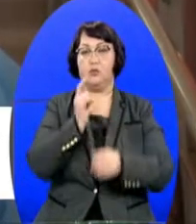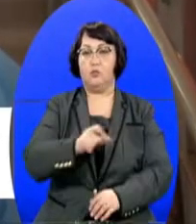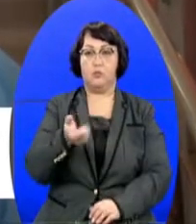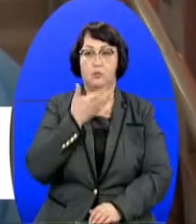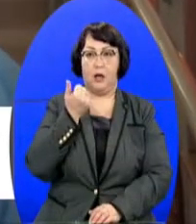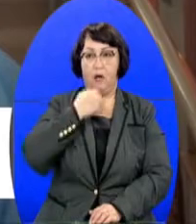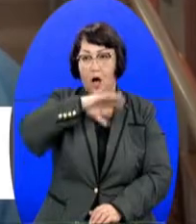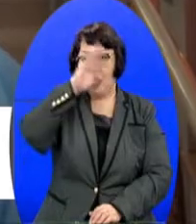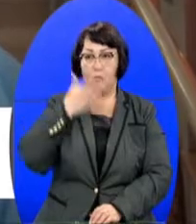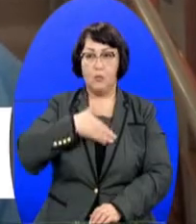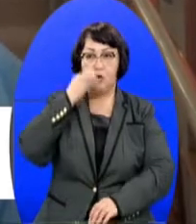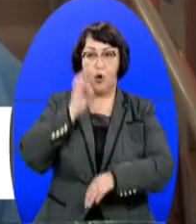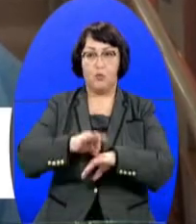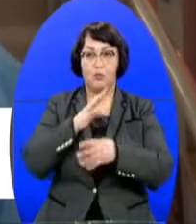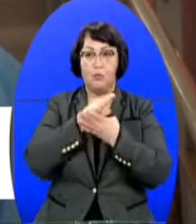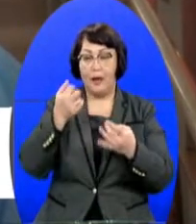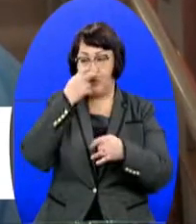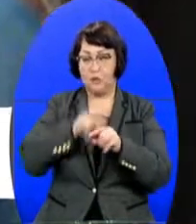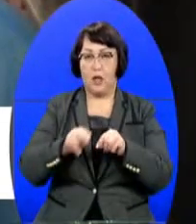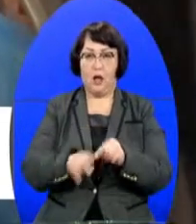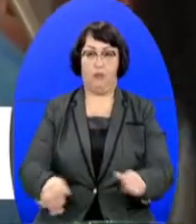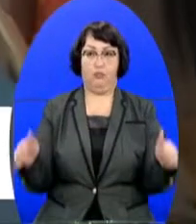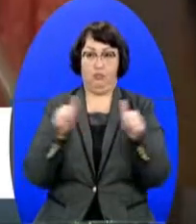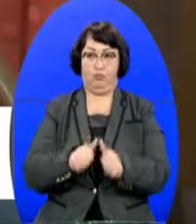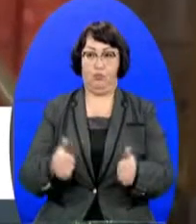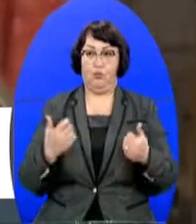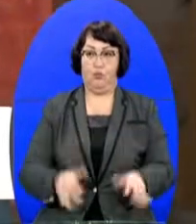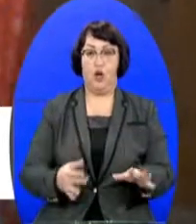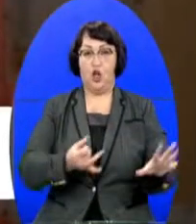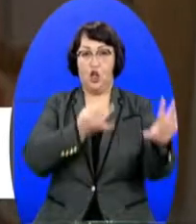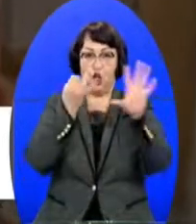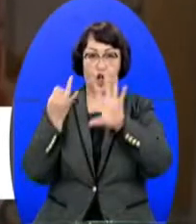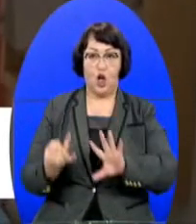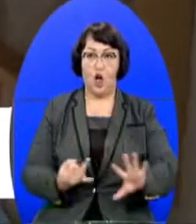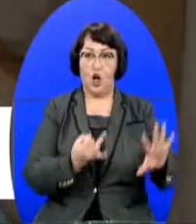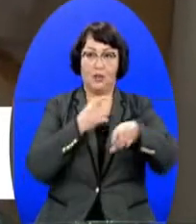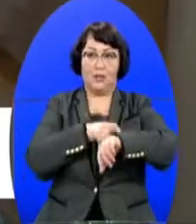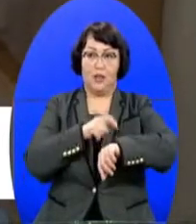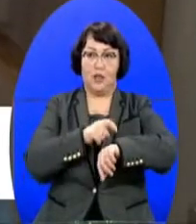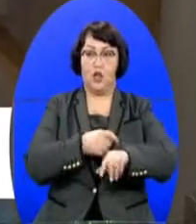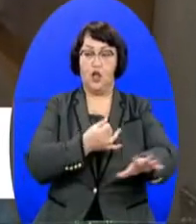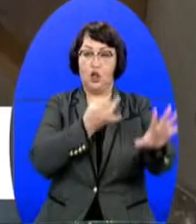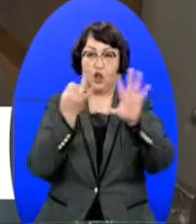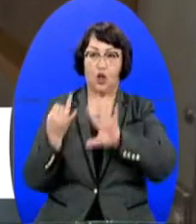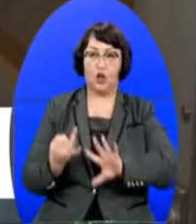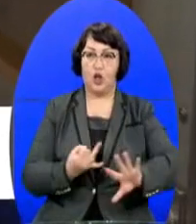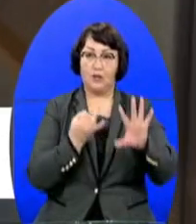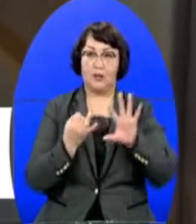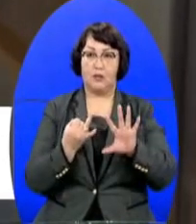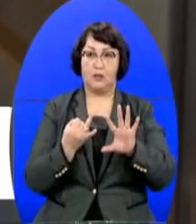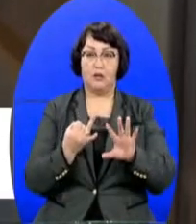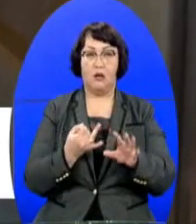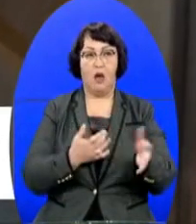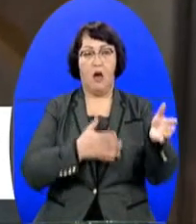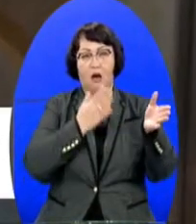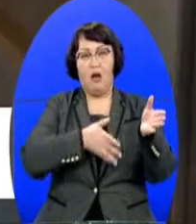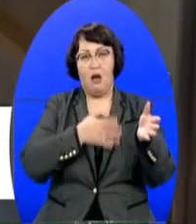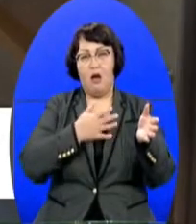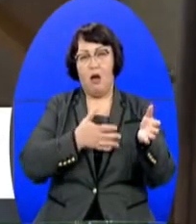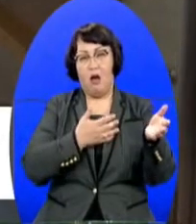одоо үзлэг дууслаа. 7 цаг явж ирсэн байна иргэд. Ер нь дунд нь бас яаж шанд юм бэ?